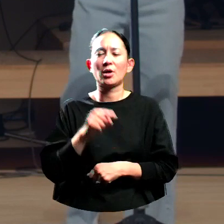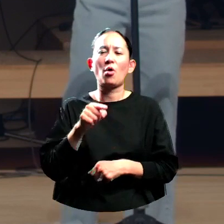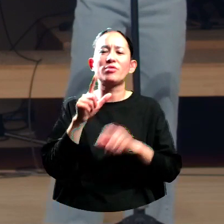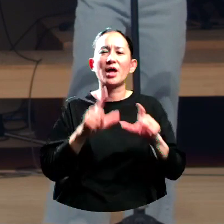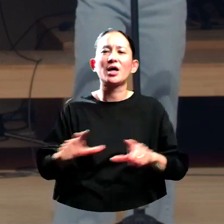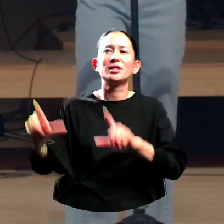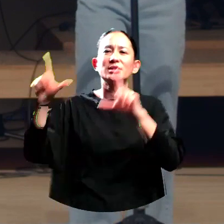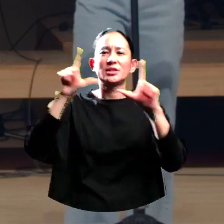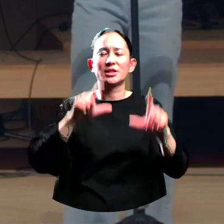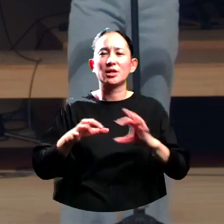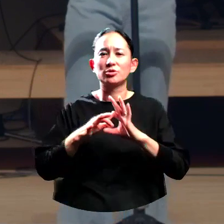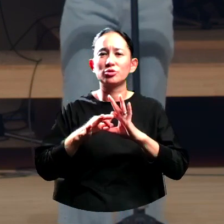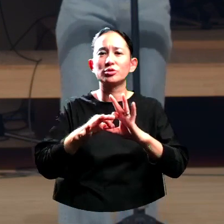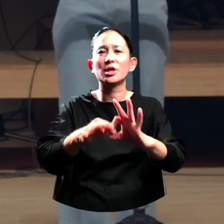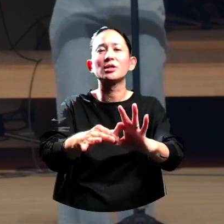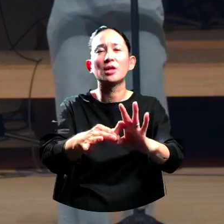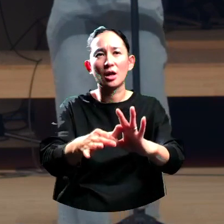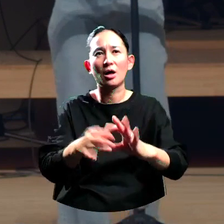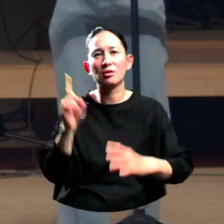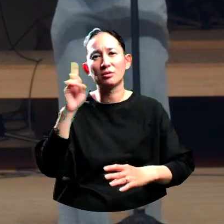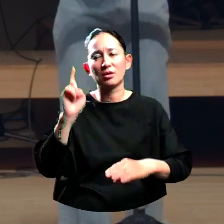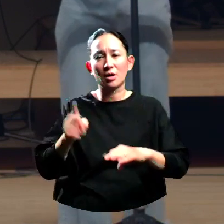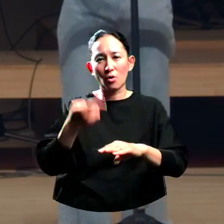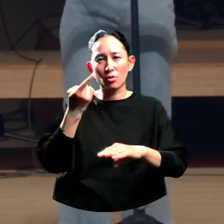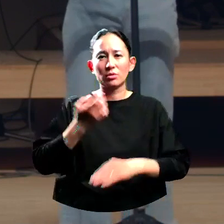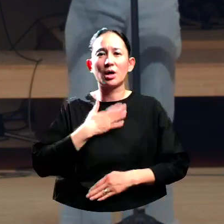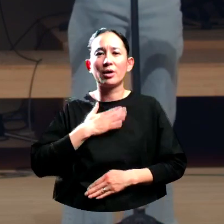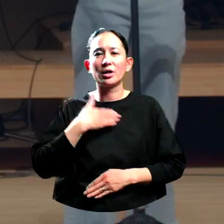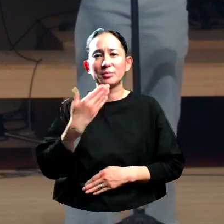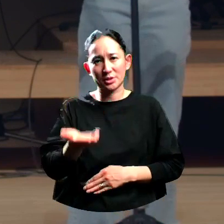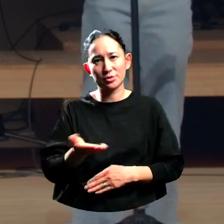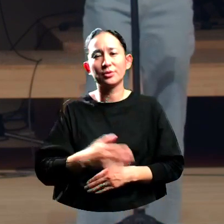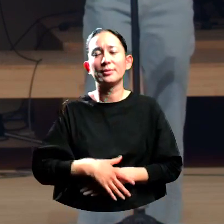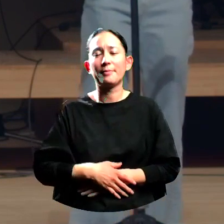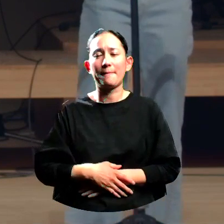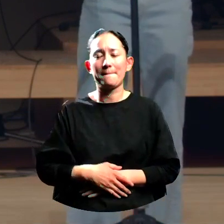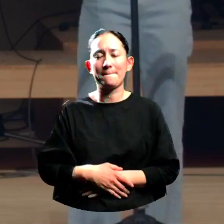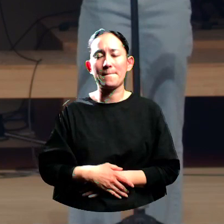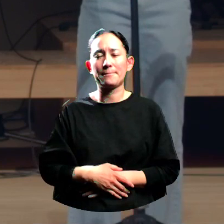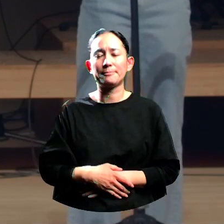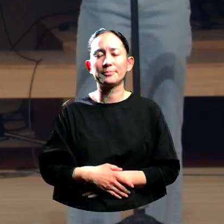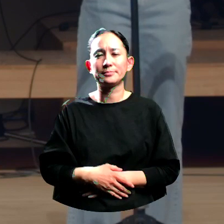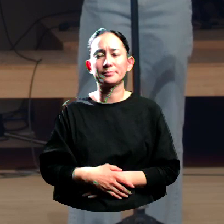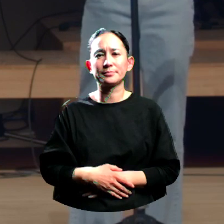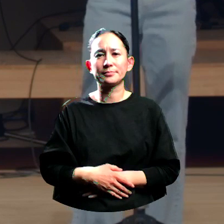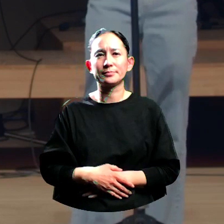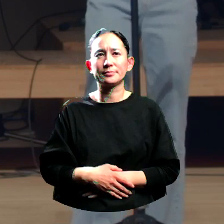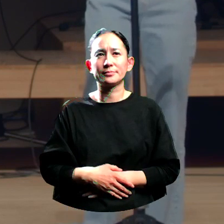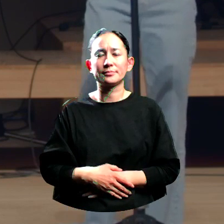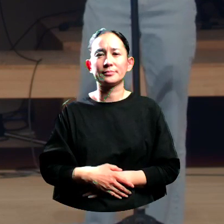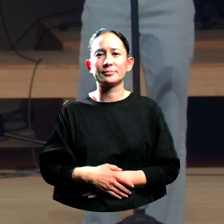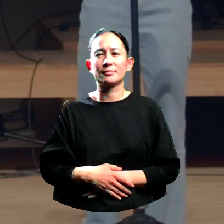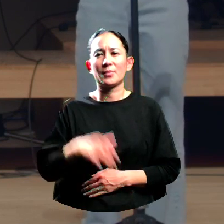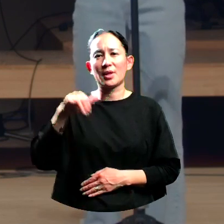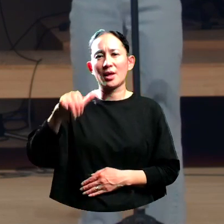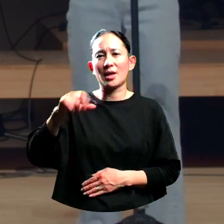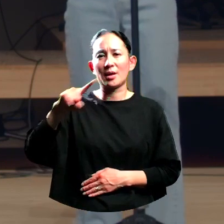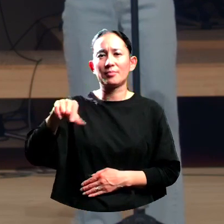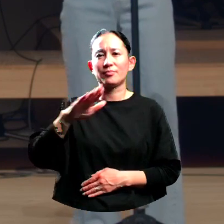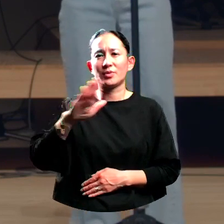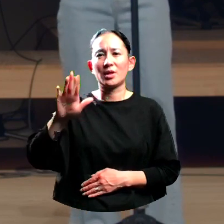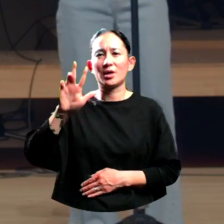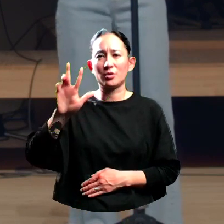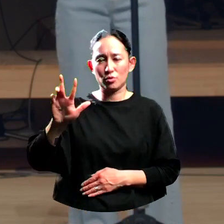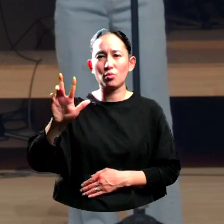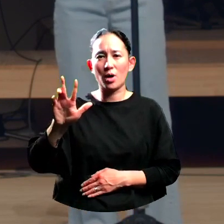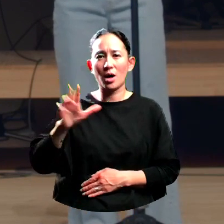を続けたらどうなるか想像できますよね。 And we can all imagine what happens if someone continues to live this kind of lifestyle. ヘンデルは52